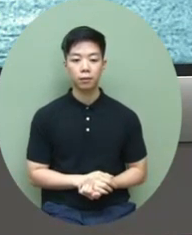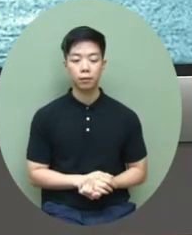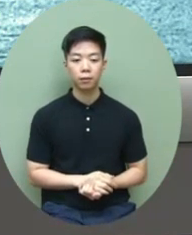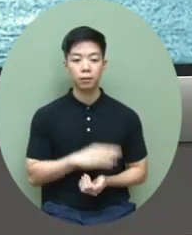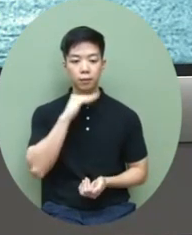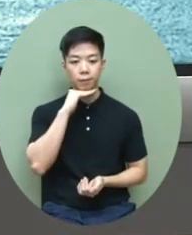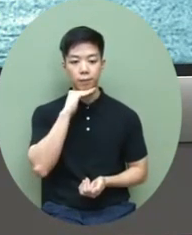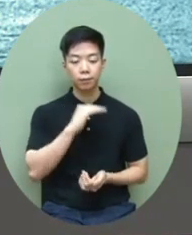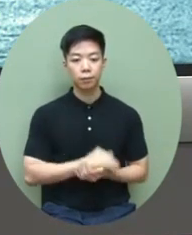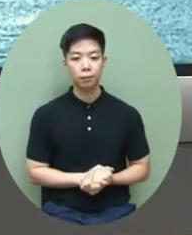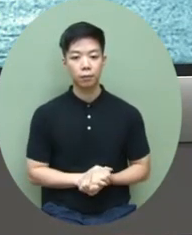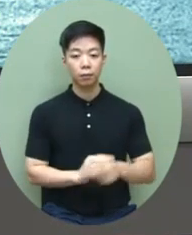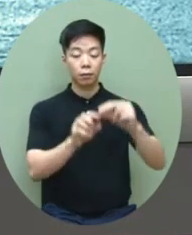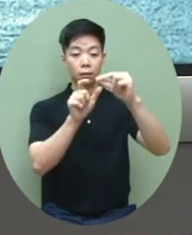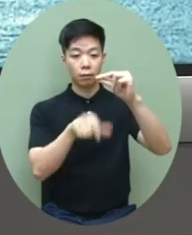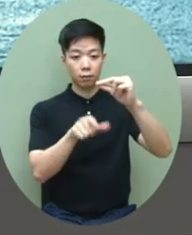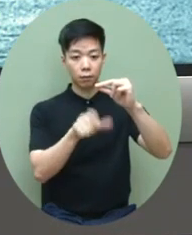等先啦，唔好意思，